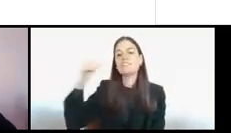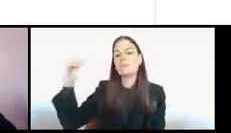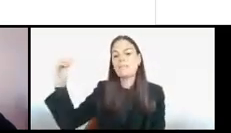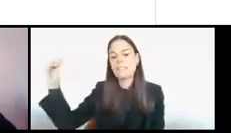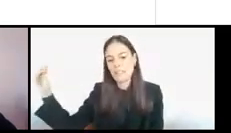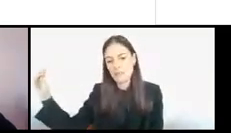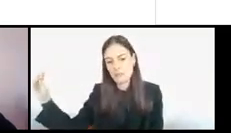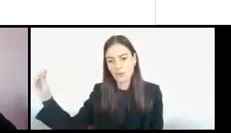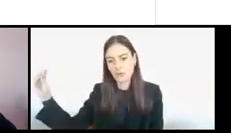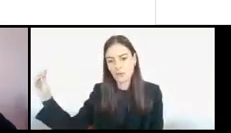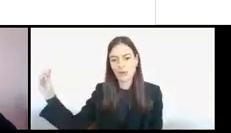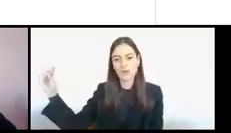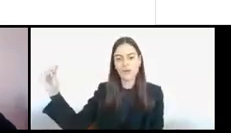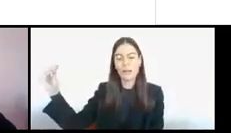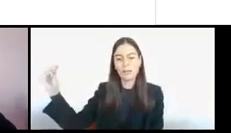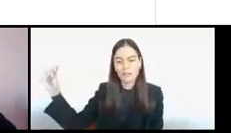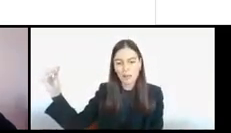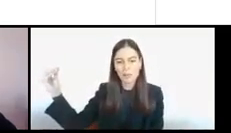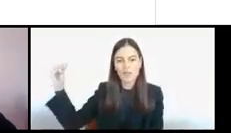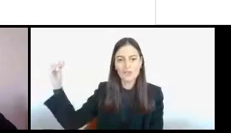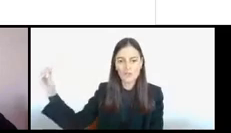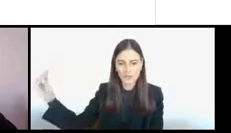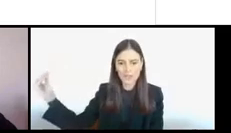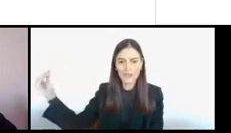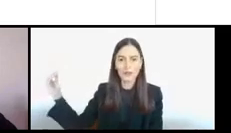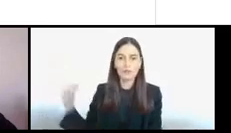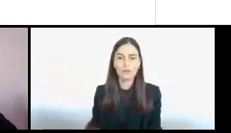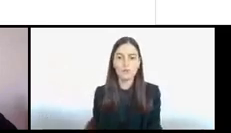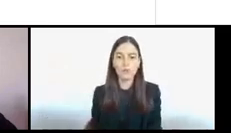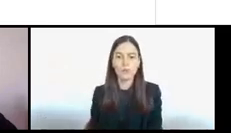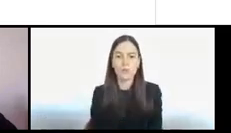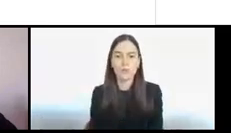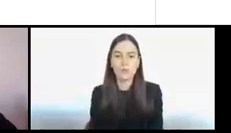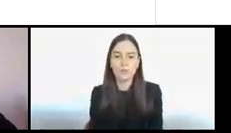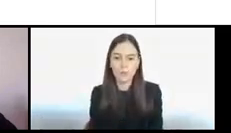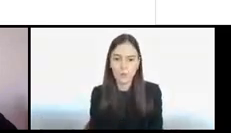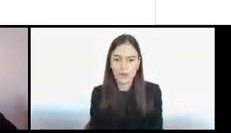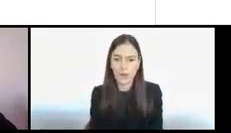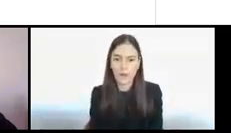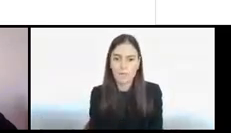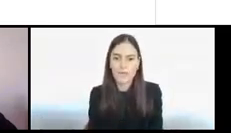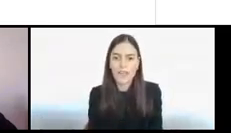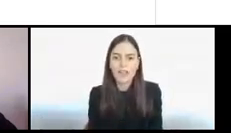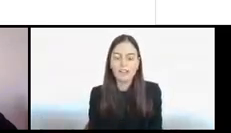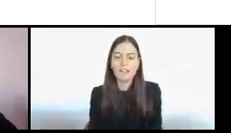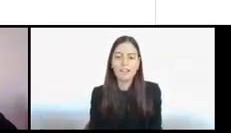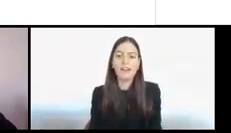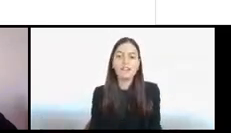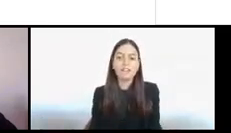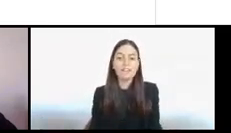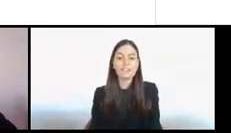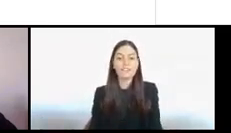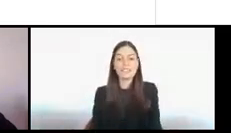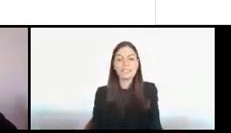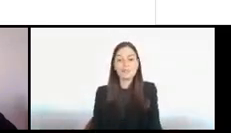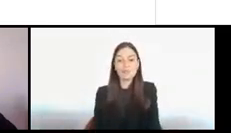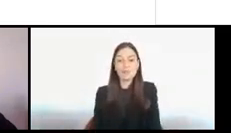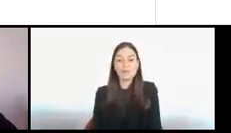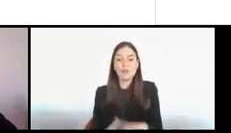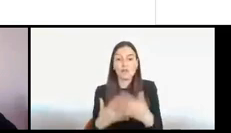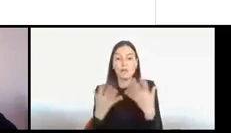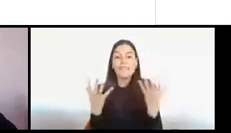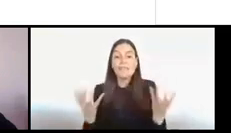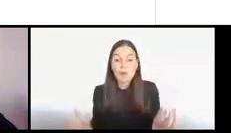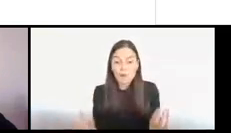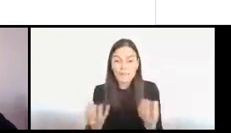une visibilité sur la performance et les revenus que nous pourrions avoir. Et enfin, j'investis